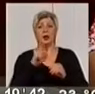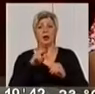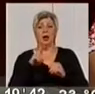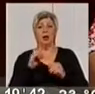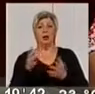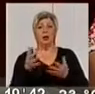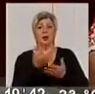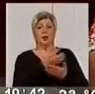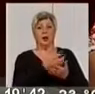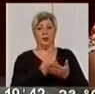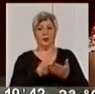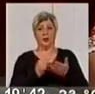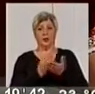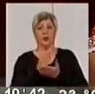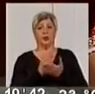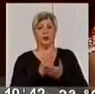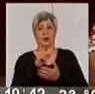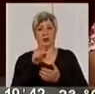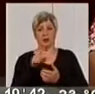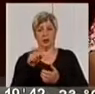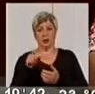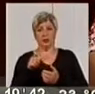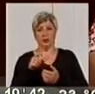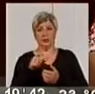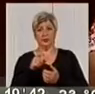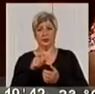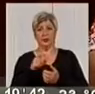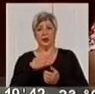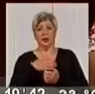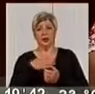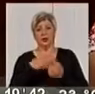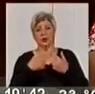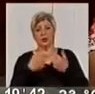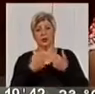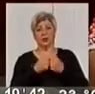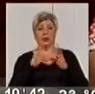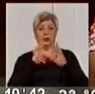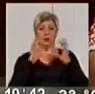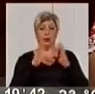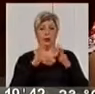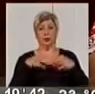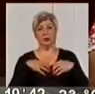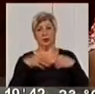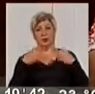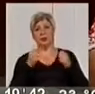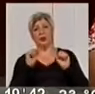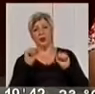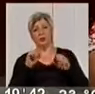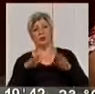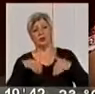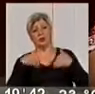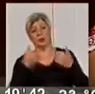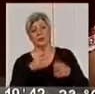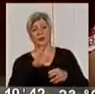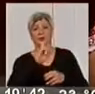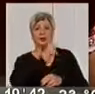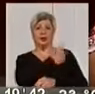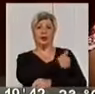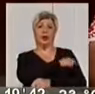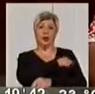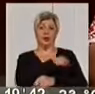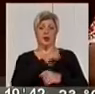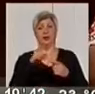пропонуємо, скажімо, ну, наш департамент, наприклад, охорони здоров'я чи інший може запропонувати там лікаря чи що, якщо є проблеми